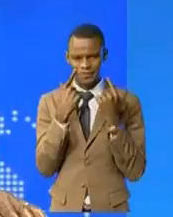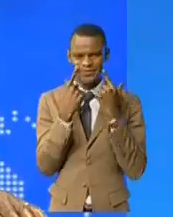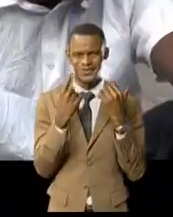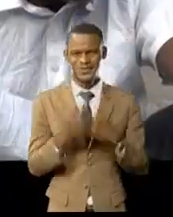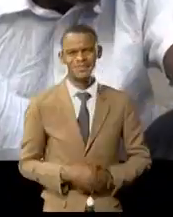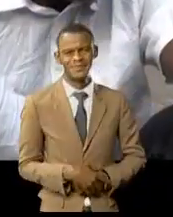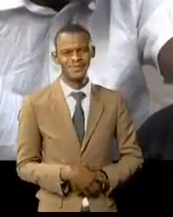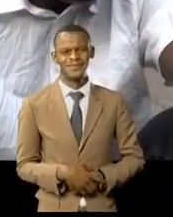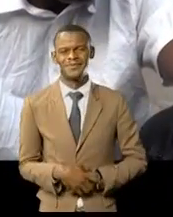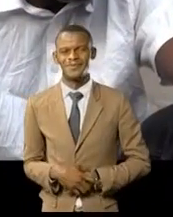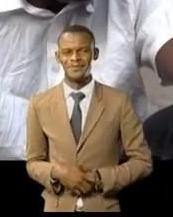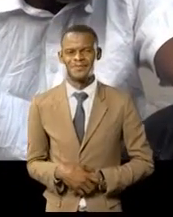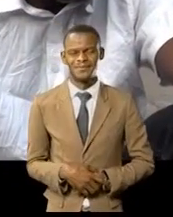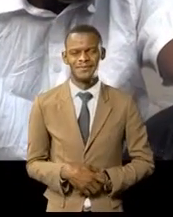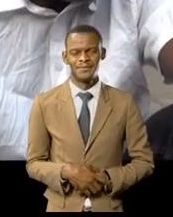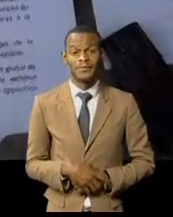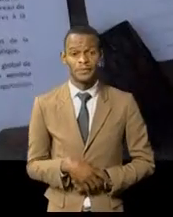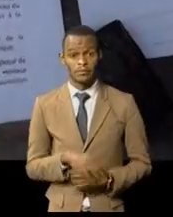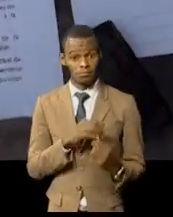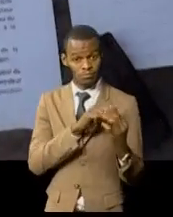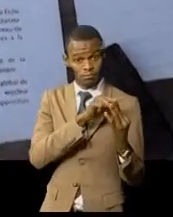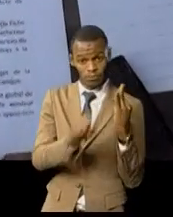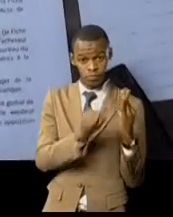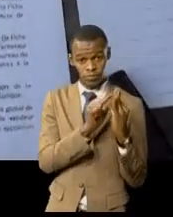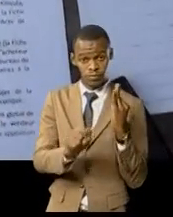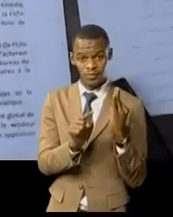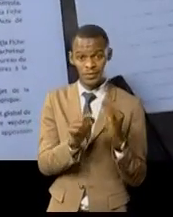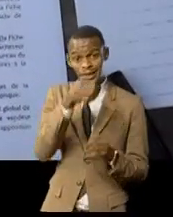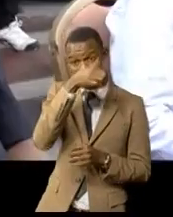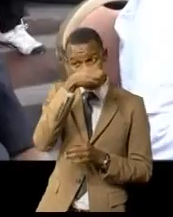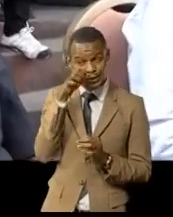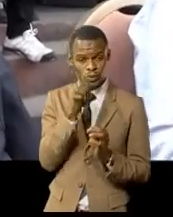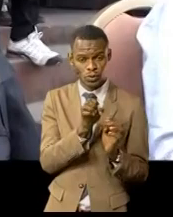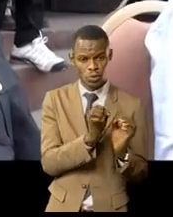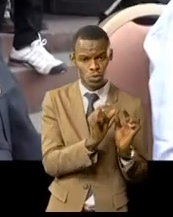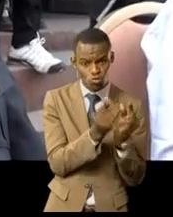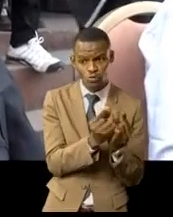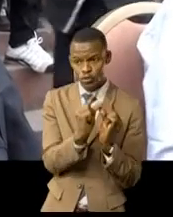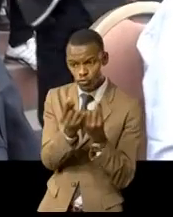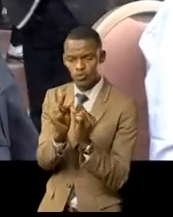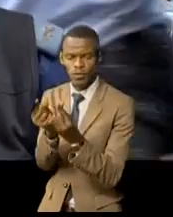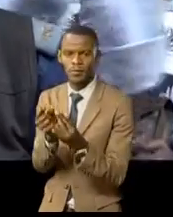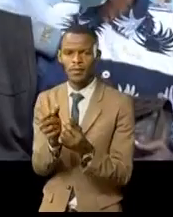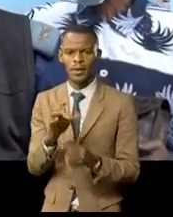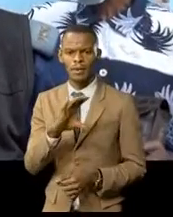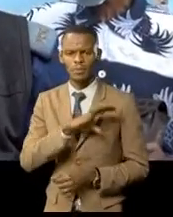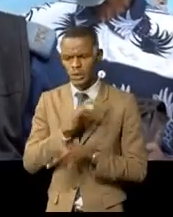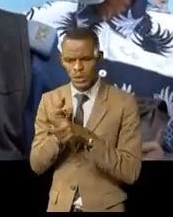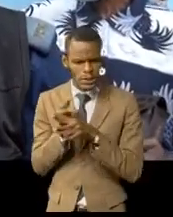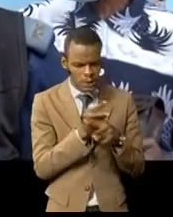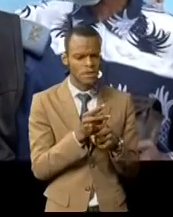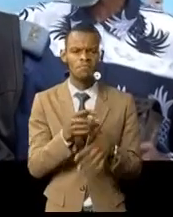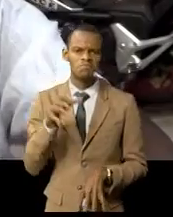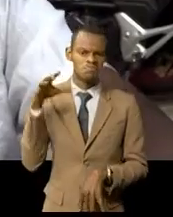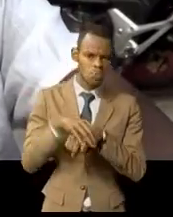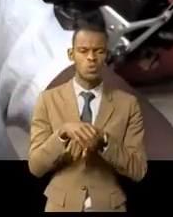Djala. Des escrocs en bande organisée ont été mis hors d'état de nuire par la police nationale congolaise ville de Kinshasa.